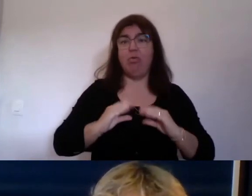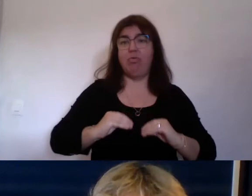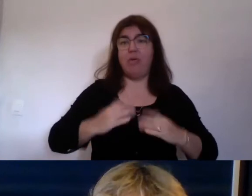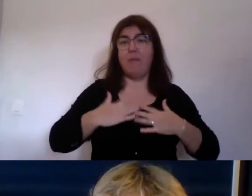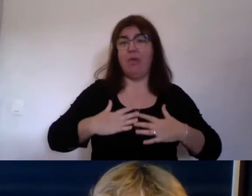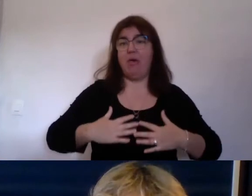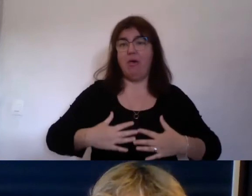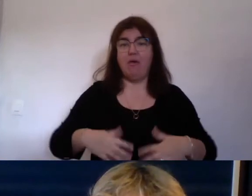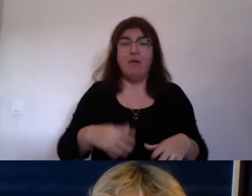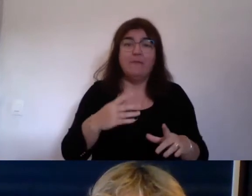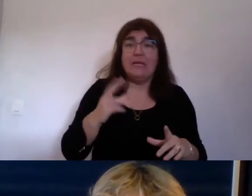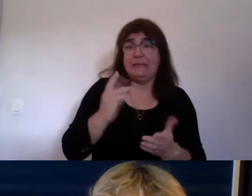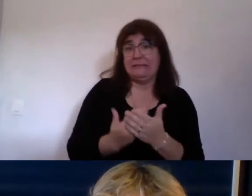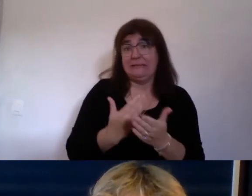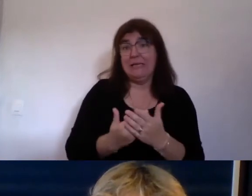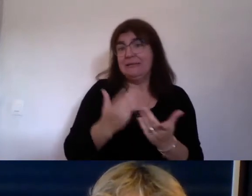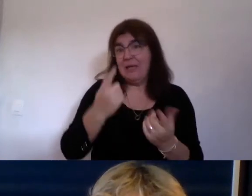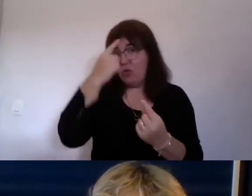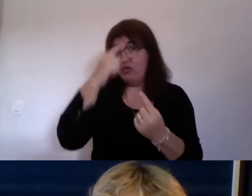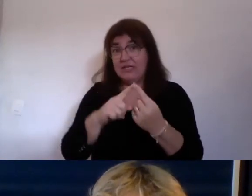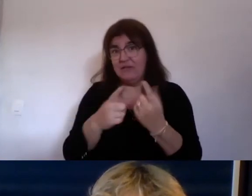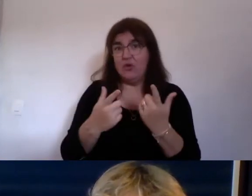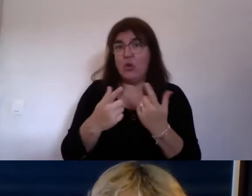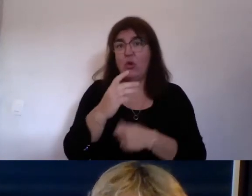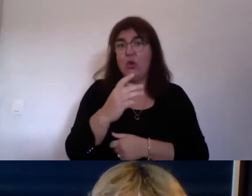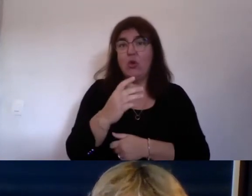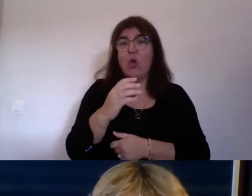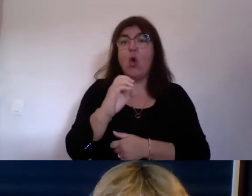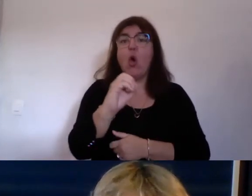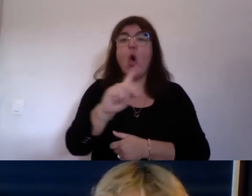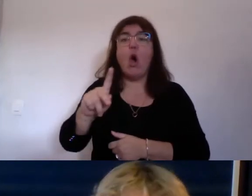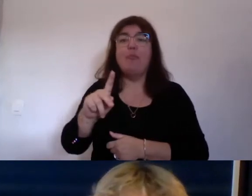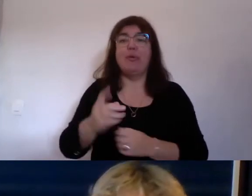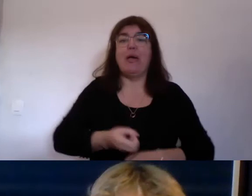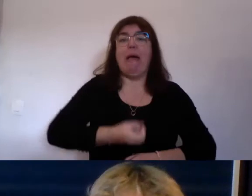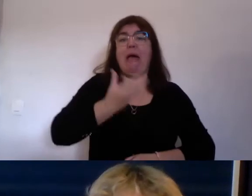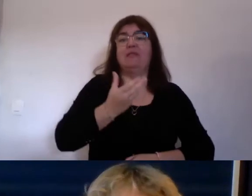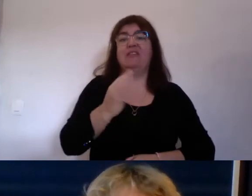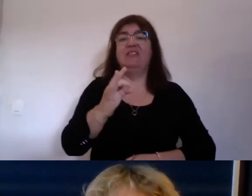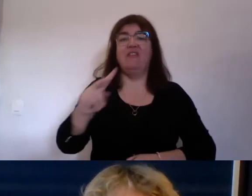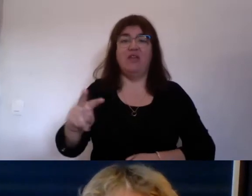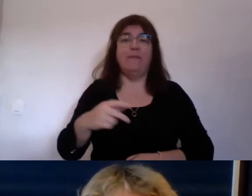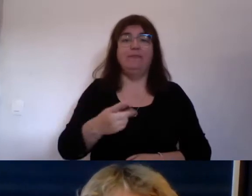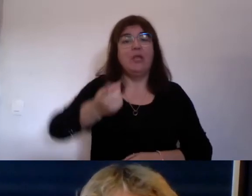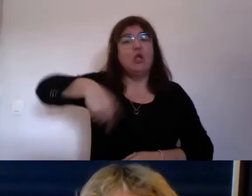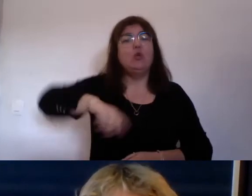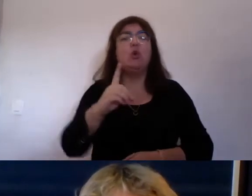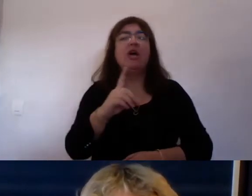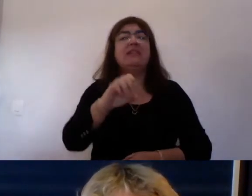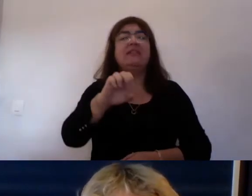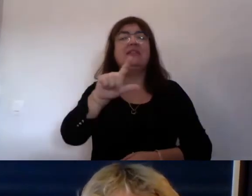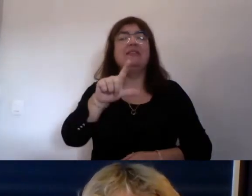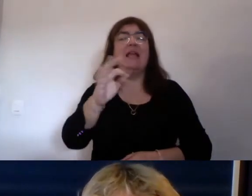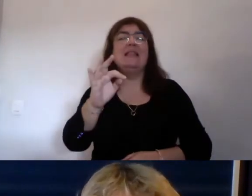promesse d'Upart TV, qui est un projet formidable. Alors, juste pour présenter Delta 7 en deux mots, on est une association à but non lucratif, loi